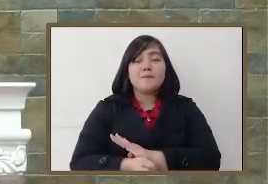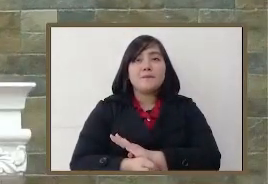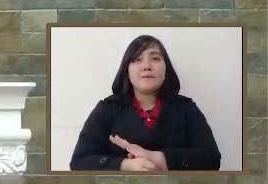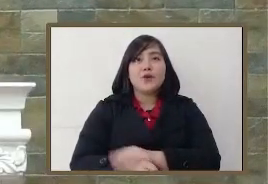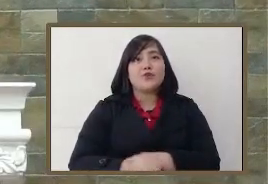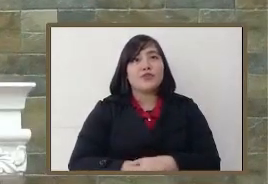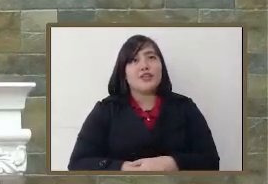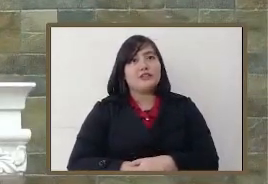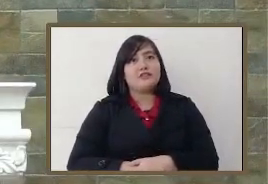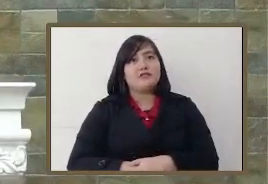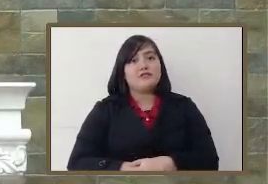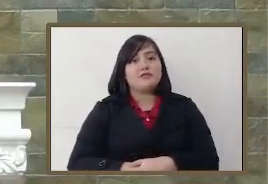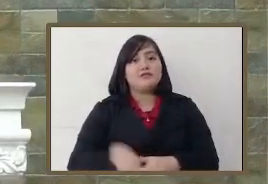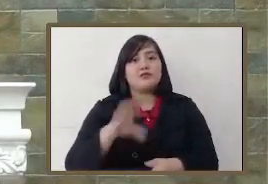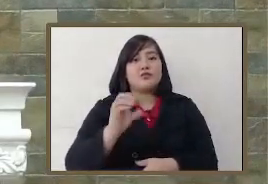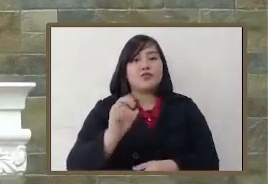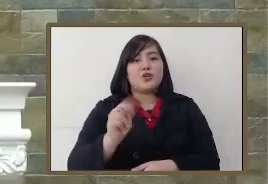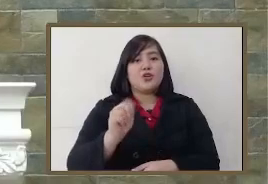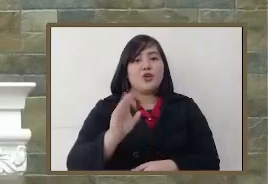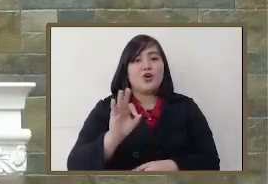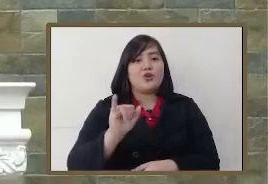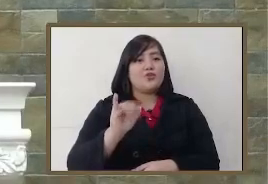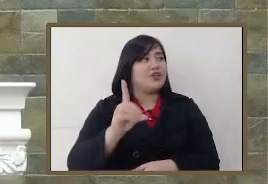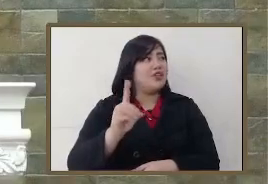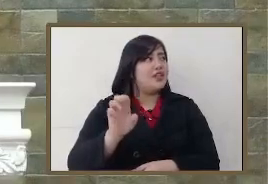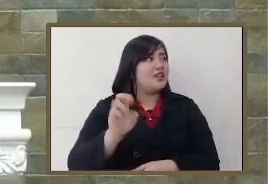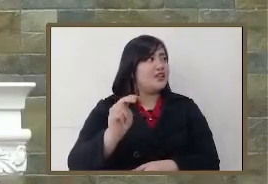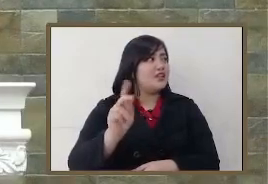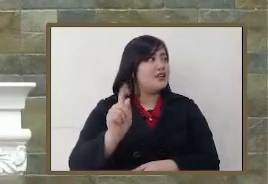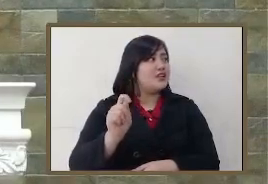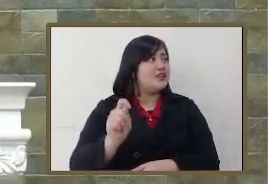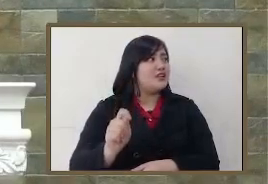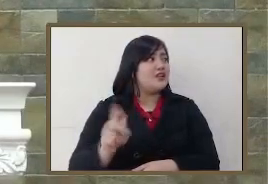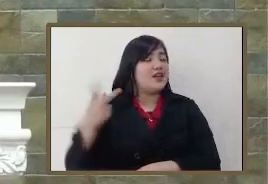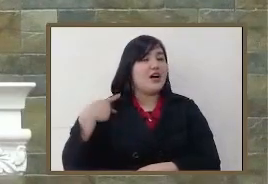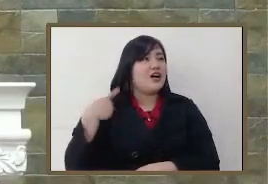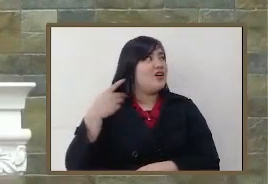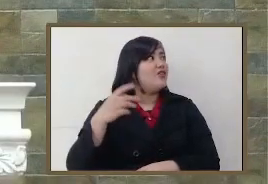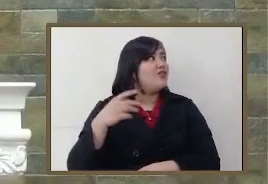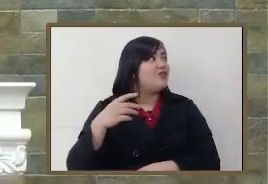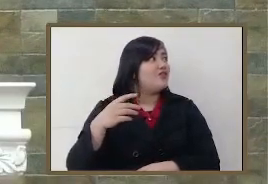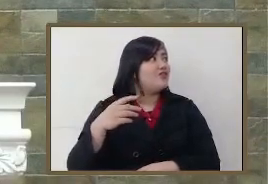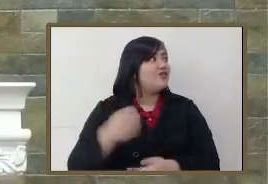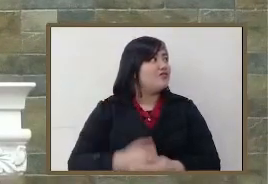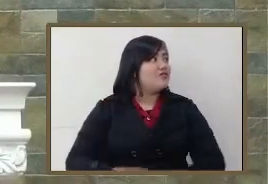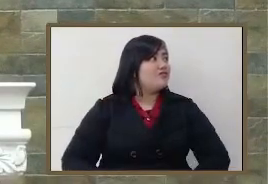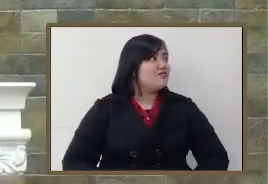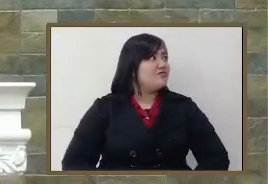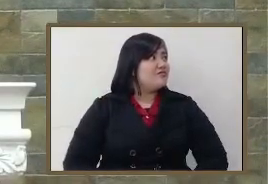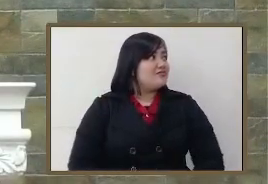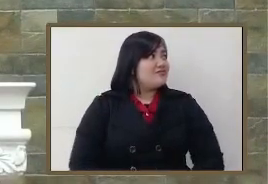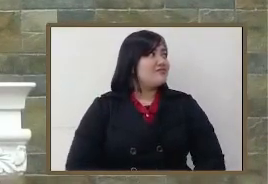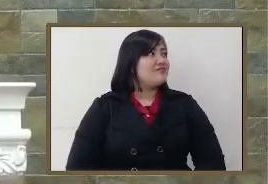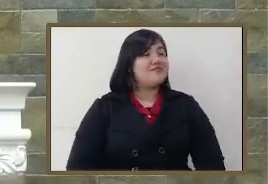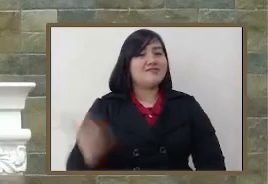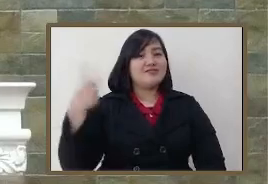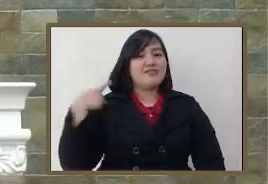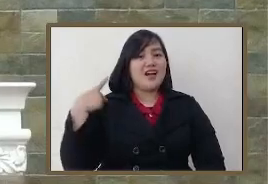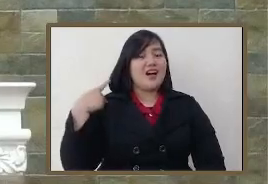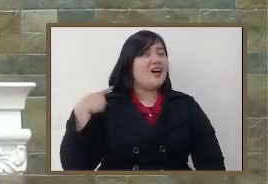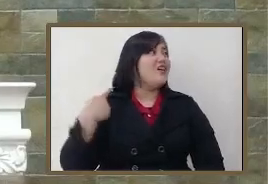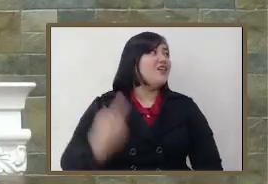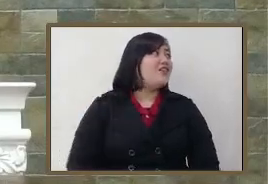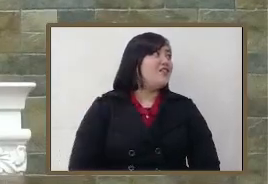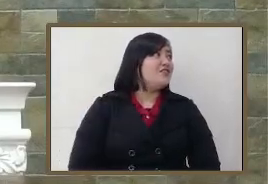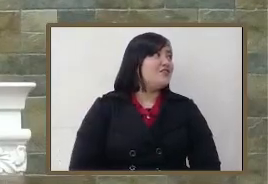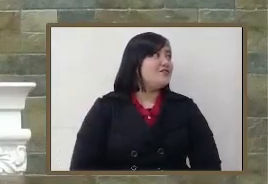saying? Madali lang sabihin na sa akin ang banal na Espiritu. Madali lang sabihin na ako ay anak ng Diyos. Pero kapatid,